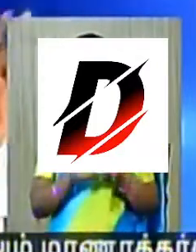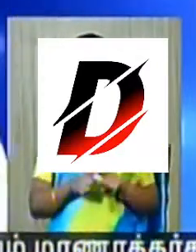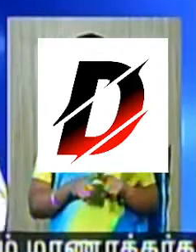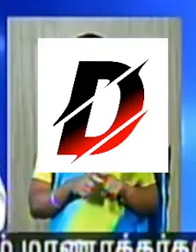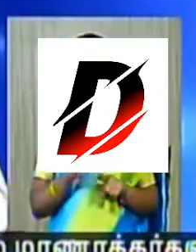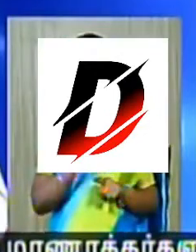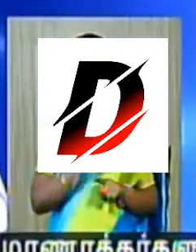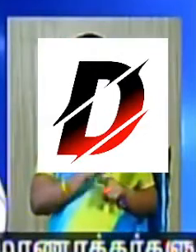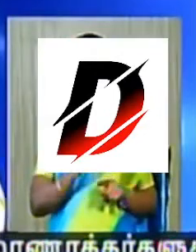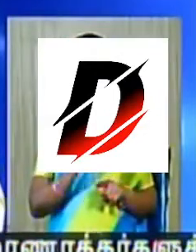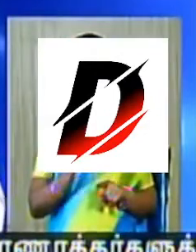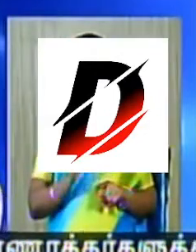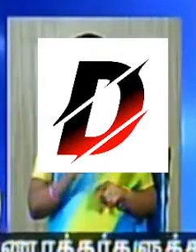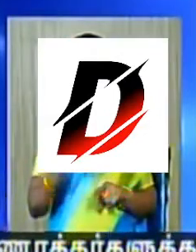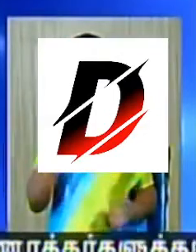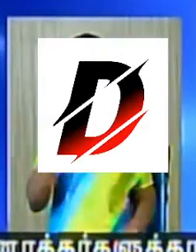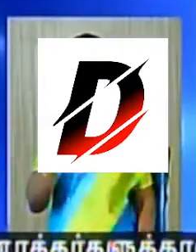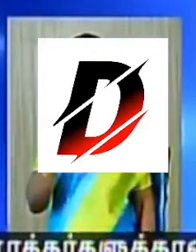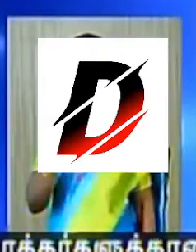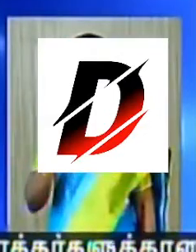கெழு -9.